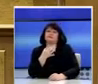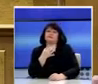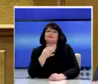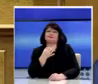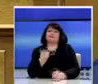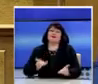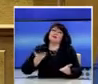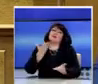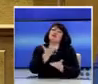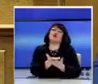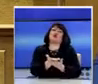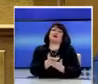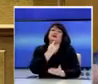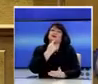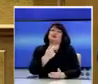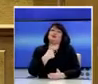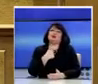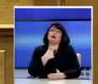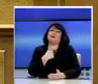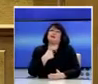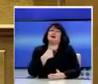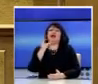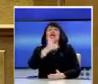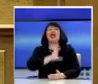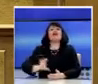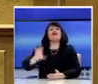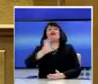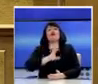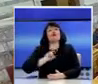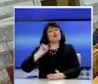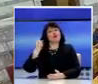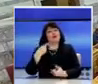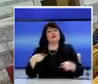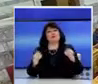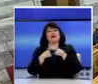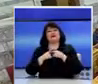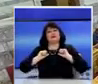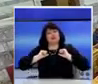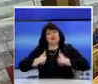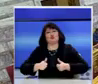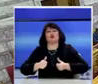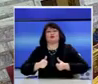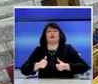την πρόταση που διατύπωσα για μια πανευρωπαϊκή πρωτοβουλία